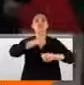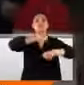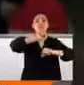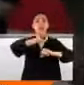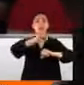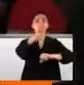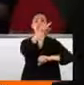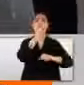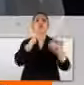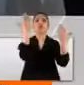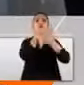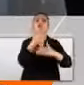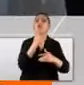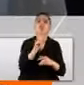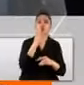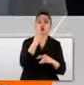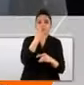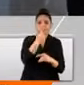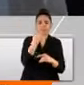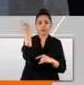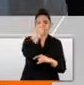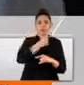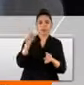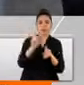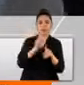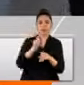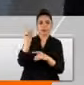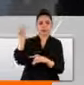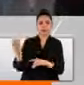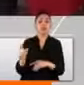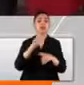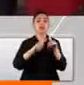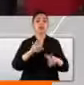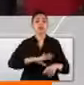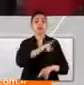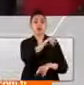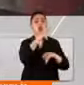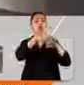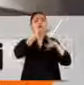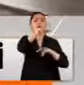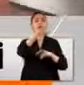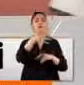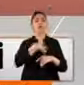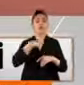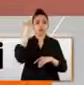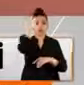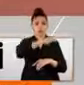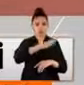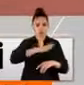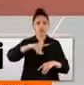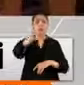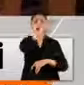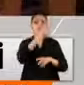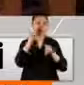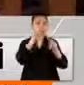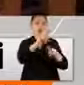da o sözleri oldu. Sayın Kılıçdaroğlu, HDP'nin ihanet ve yanlışlarını herkes gördü de bir tek mi sen